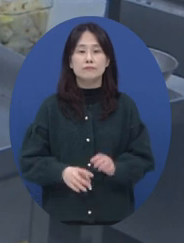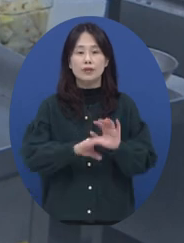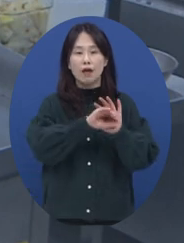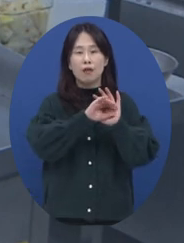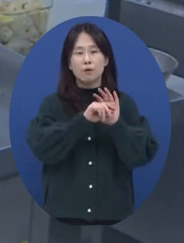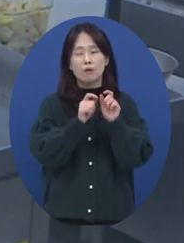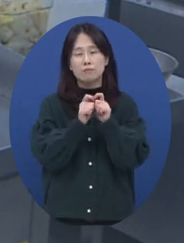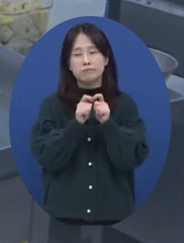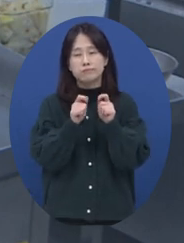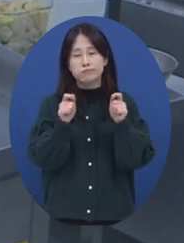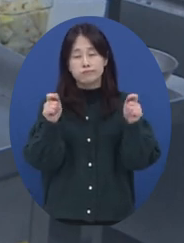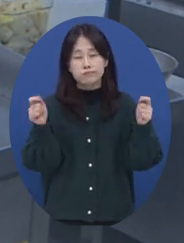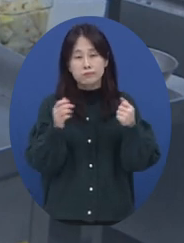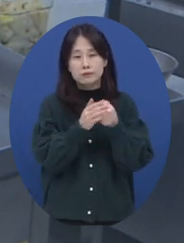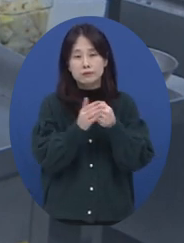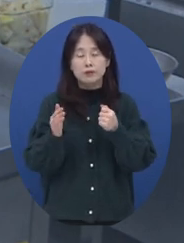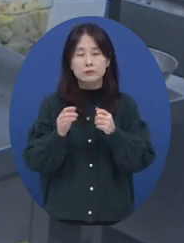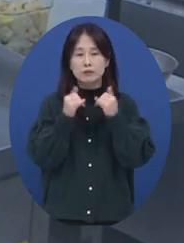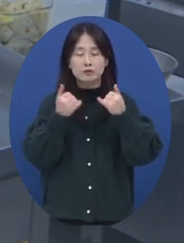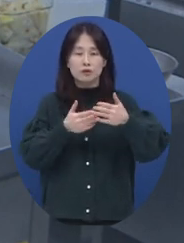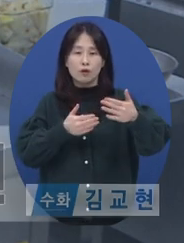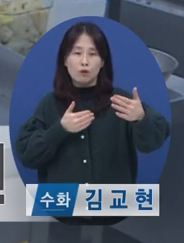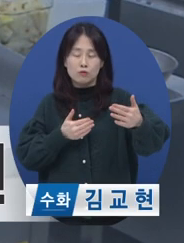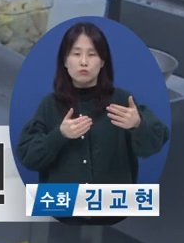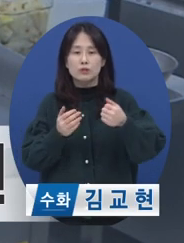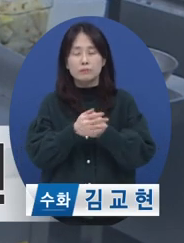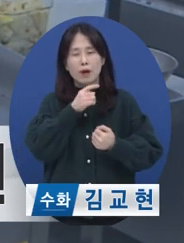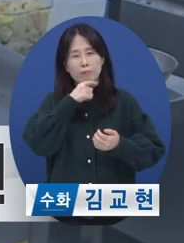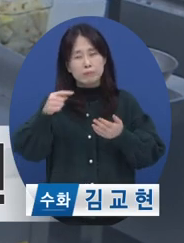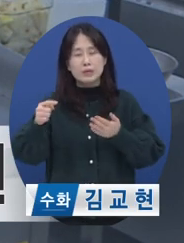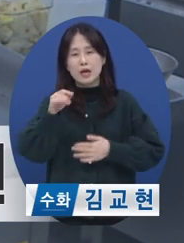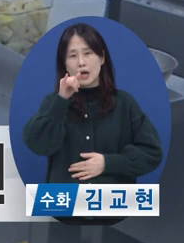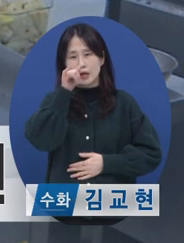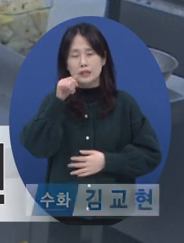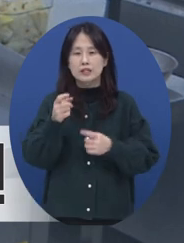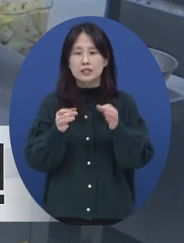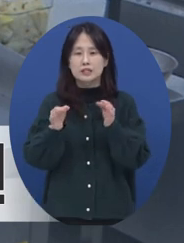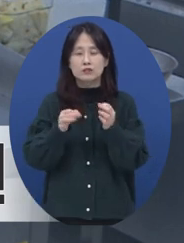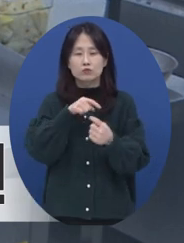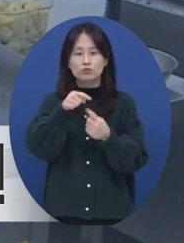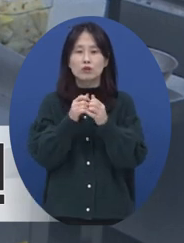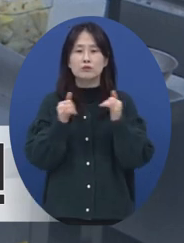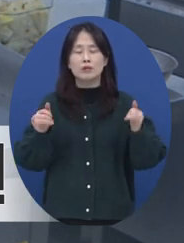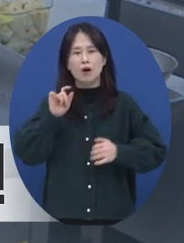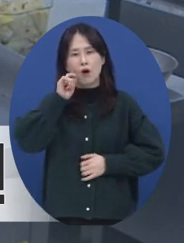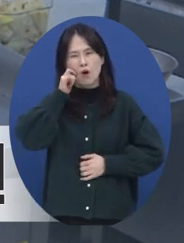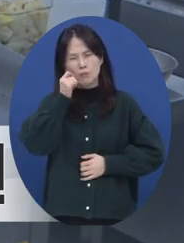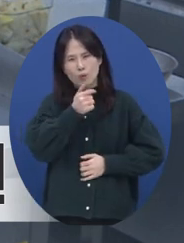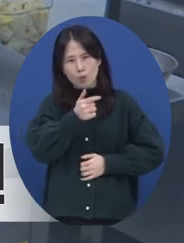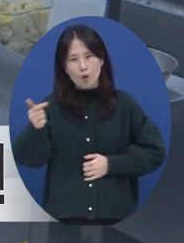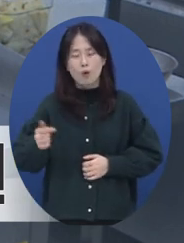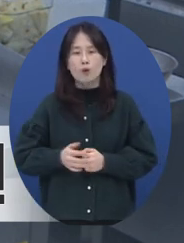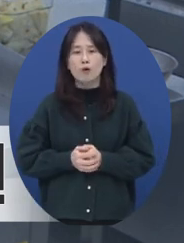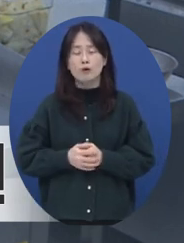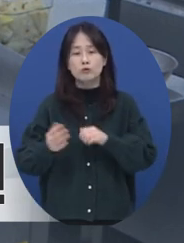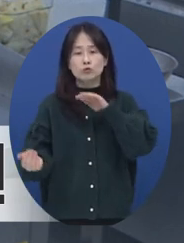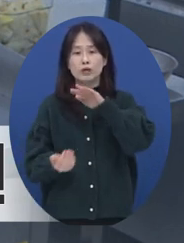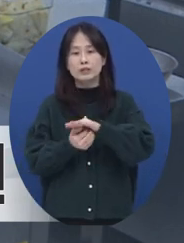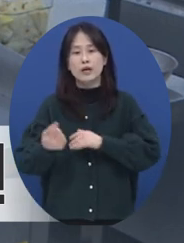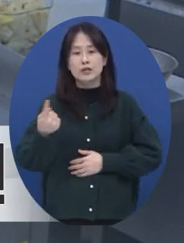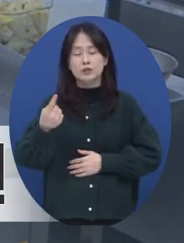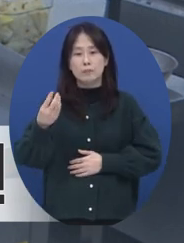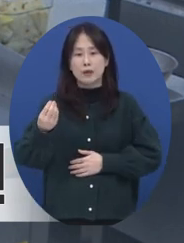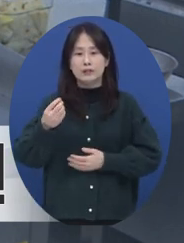코로나 1 고가 길어지면서 사회적 거리두기 로 피해를 보는 소상공인들의 어려움이 큰데요 경기도가 최대